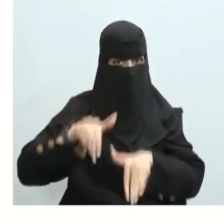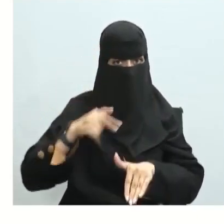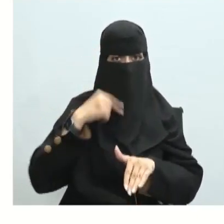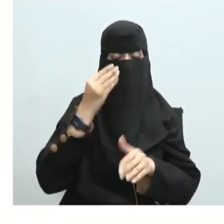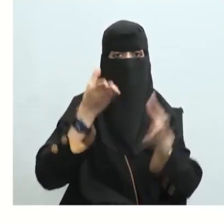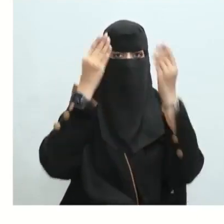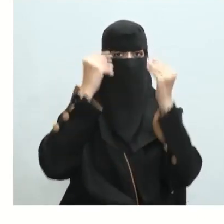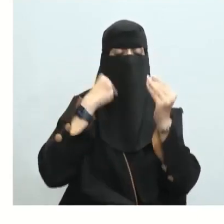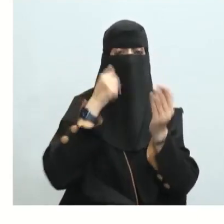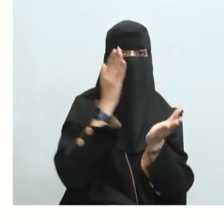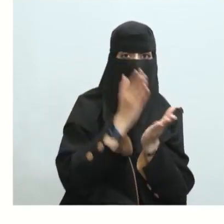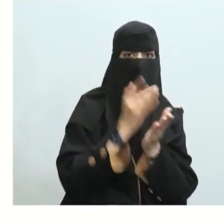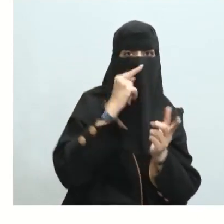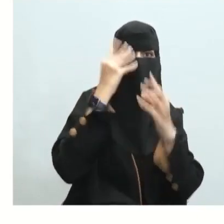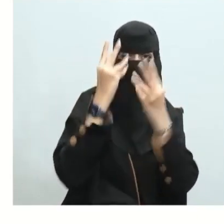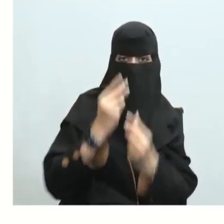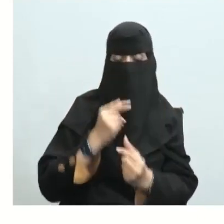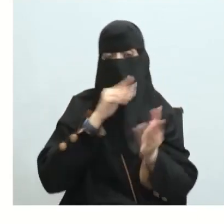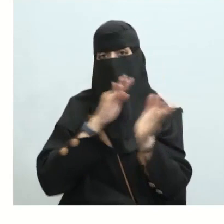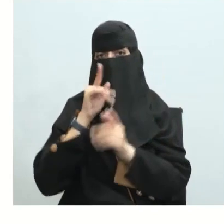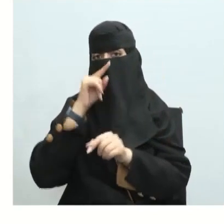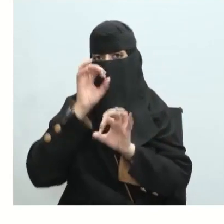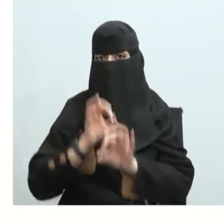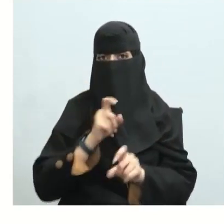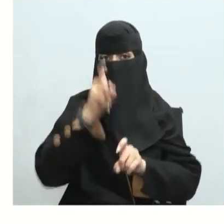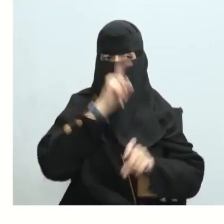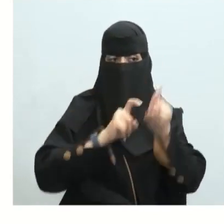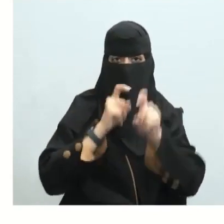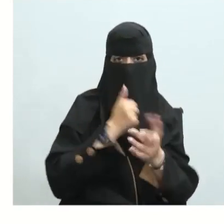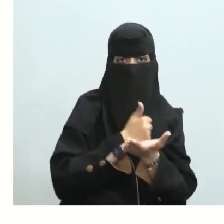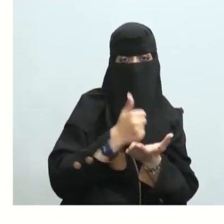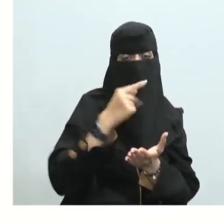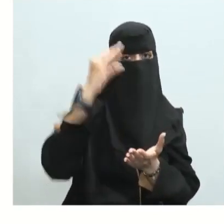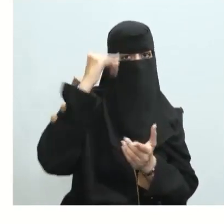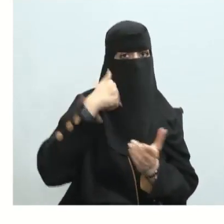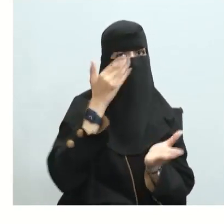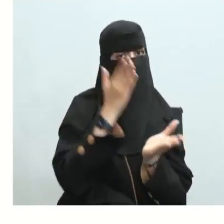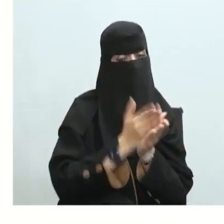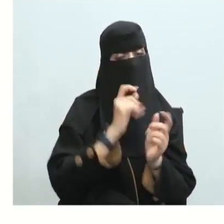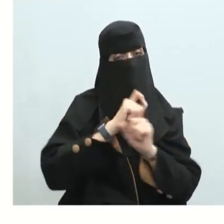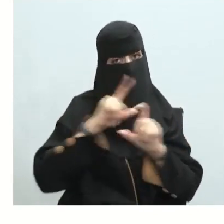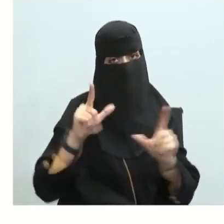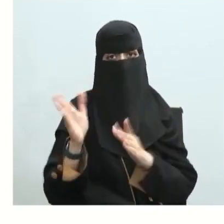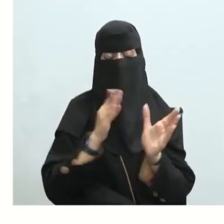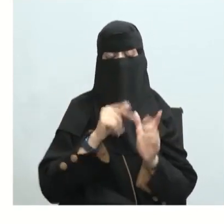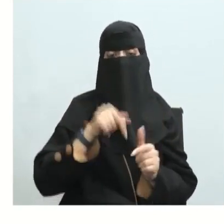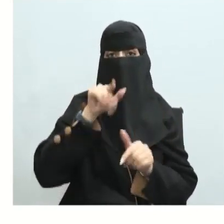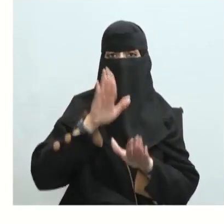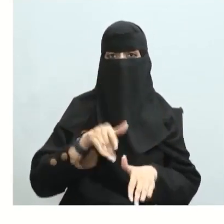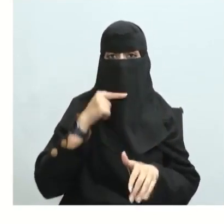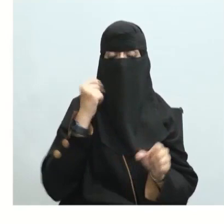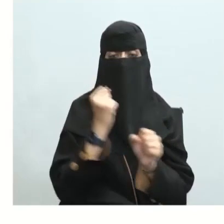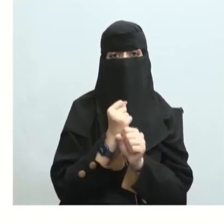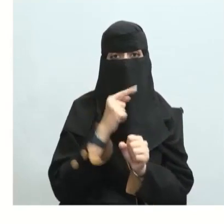واحصاءات تعرض باسلوب علمي يتحر فيه الكاتب الكاتب فيه الصدق والموضوعيه وانما تعد من الكتابه